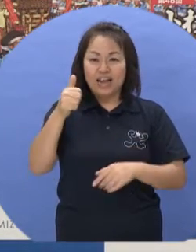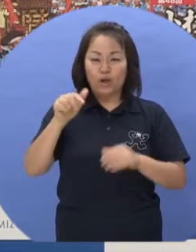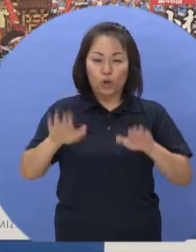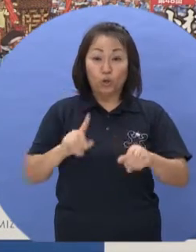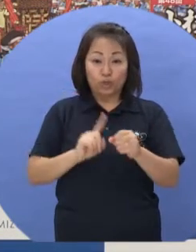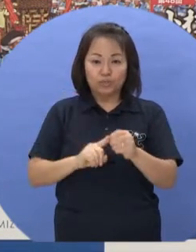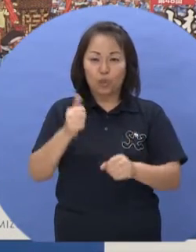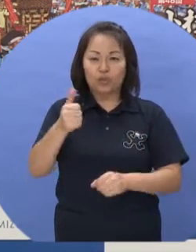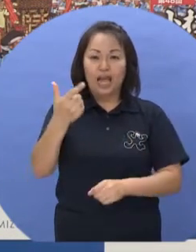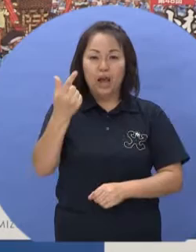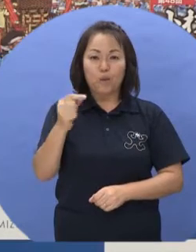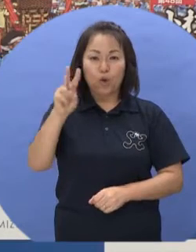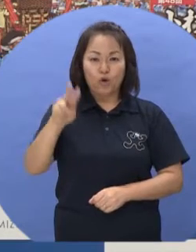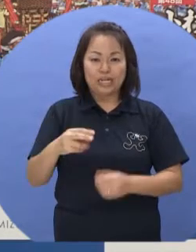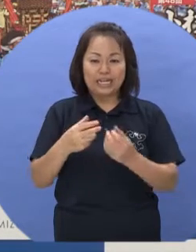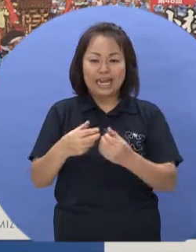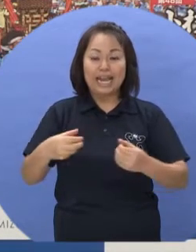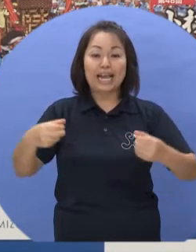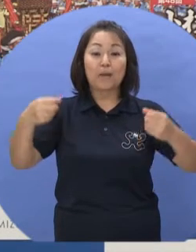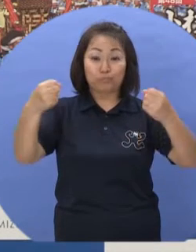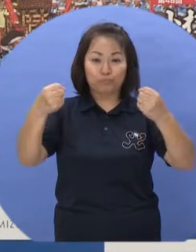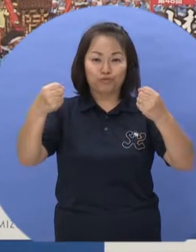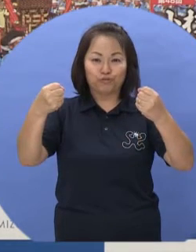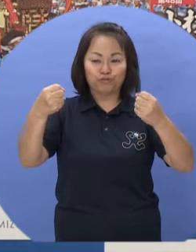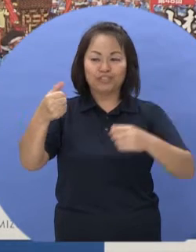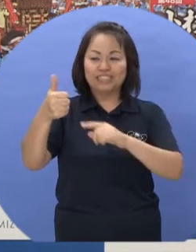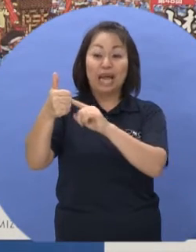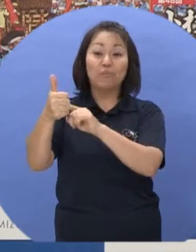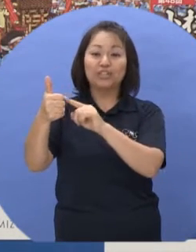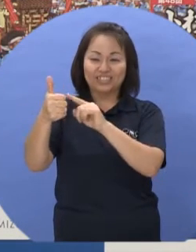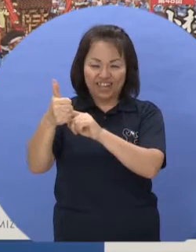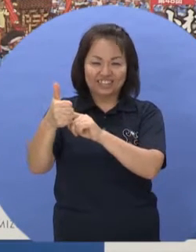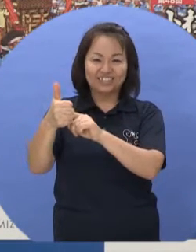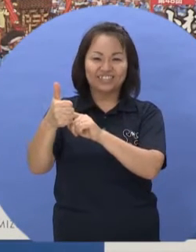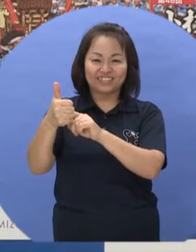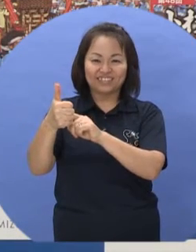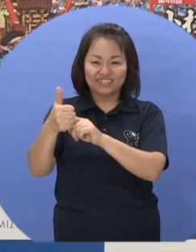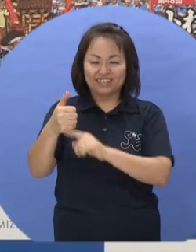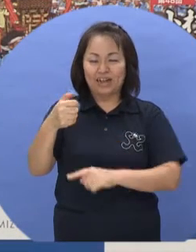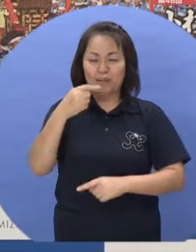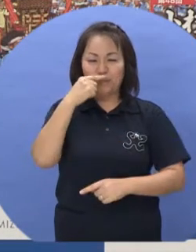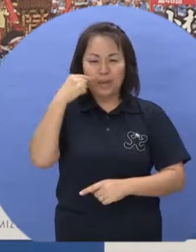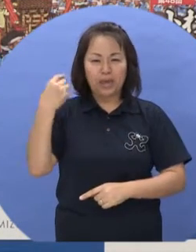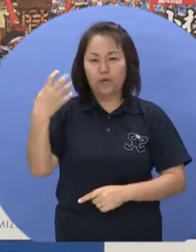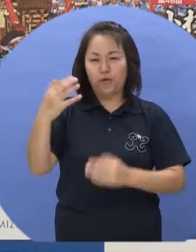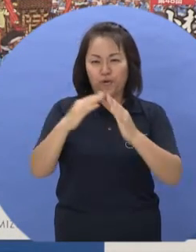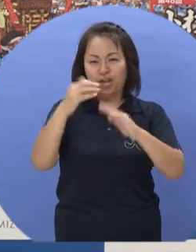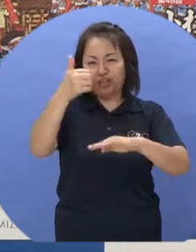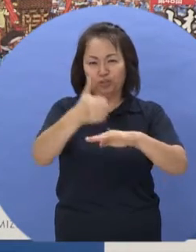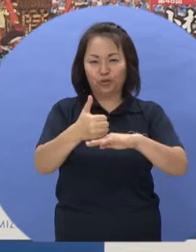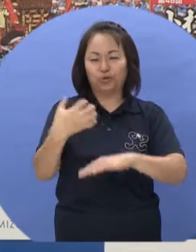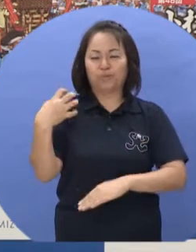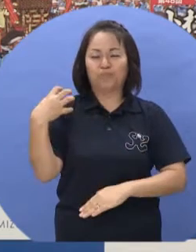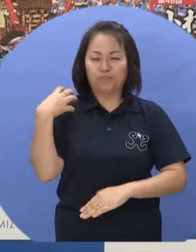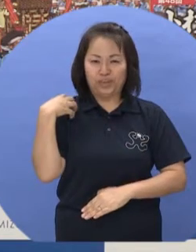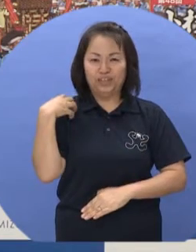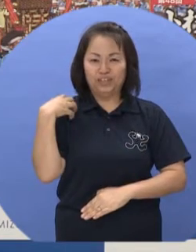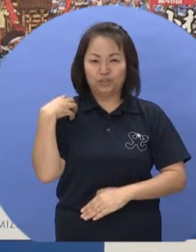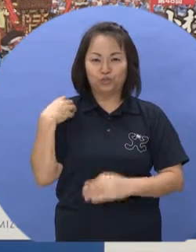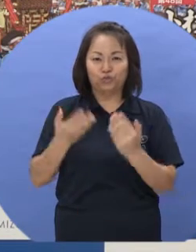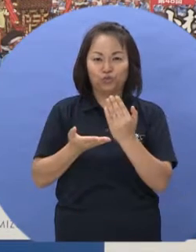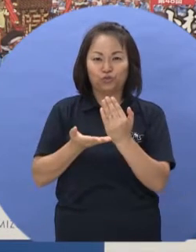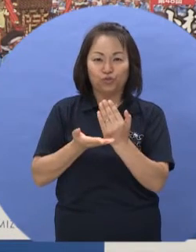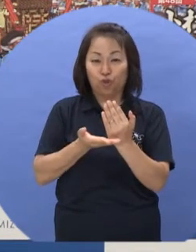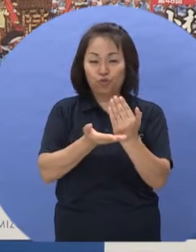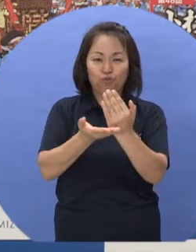富山大会、これはご存知の通り、タレントのタモリさんが名誉会長を務めるヨットレースでありますけれども、これが昨年に引き続いて